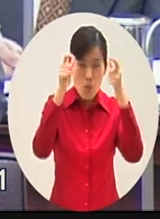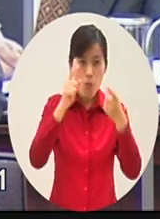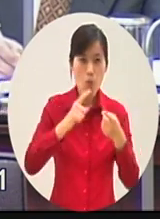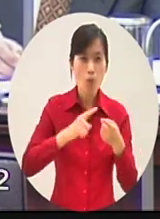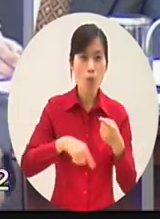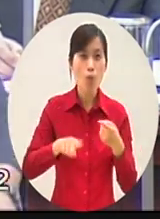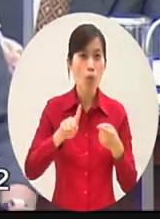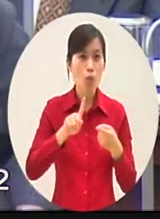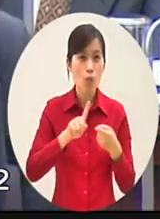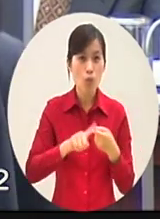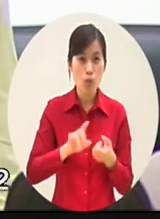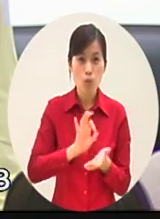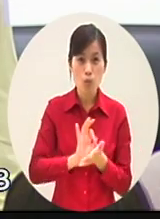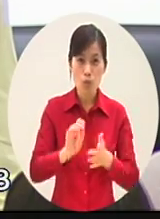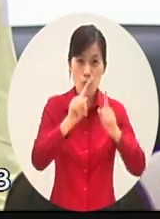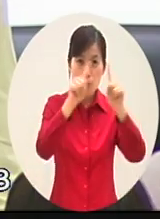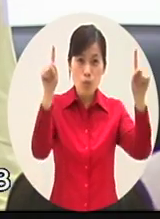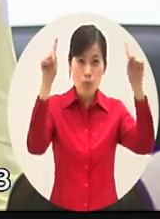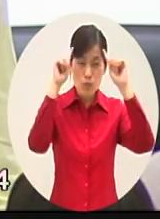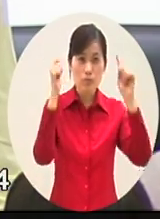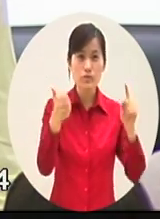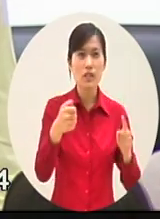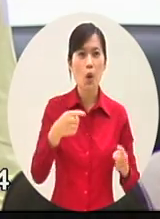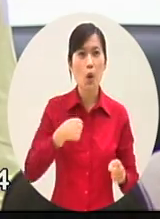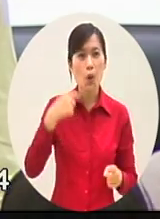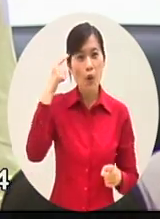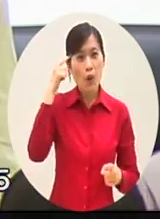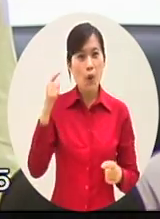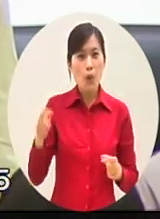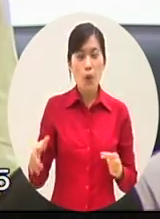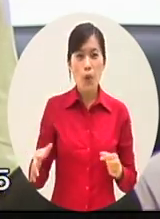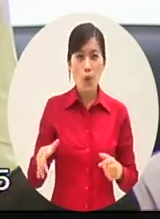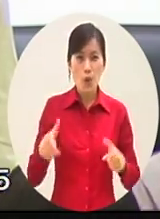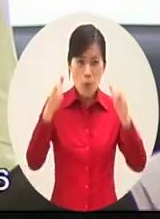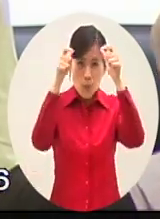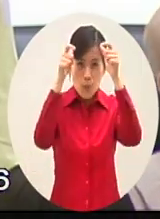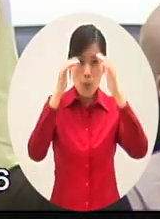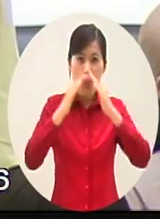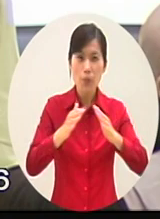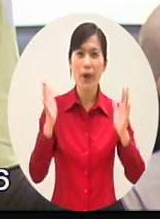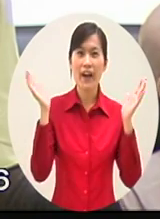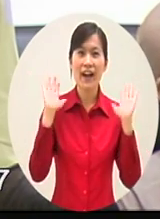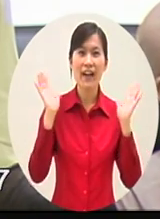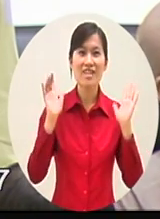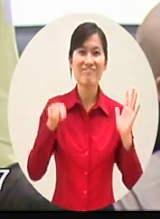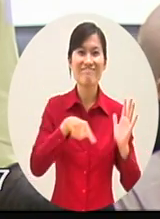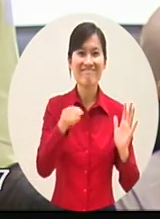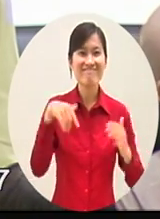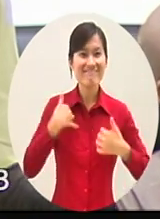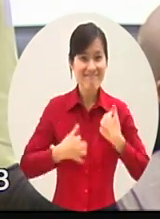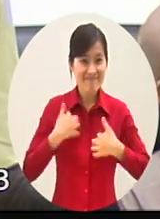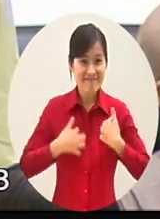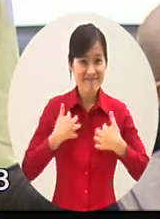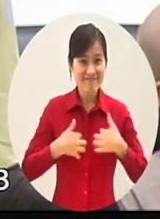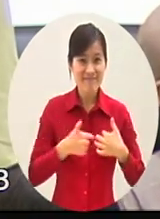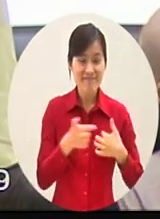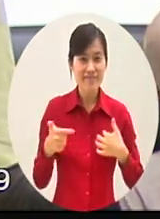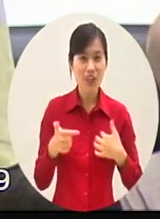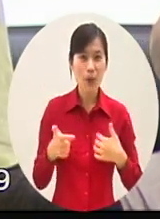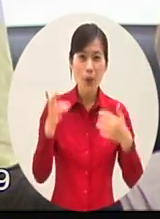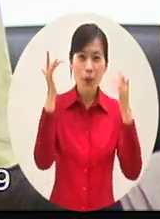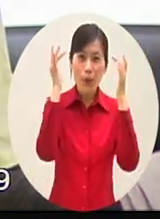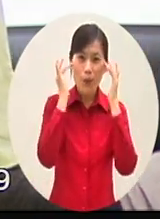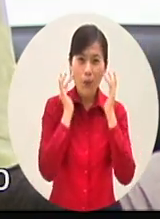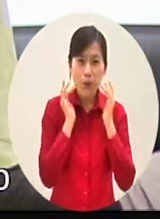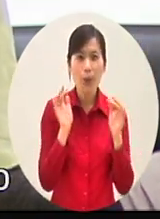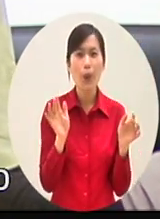估，谢谢。 这样子我们全高雄市的这些孩子们他们会太高兴，因为他们的寒暑假终于